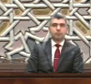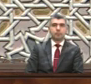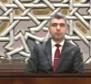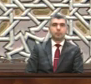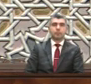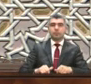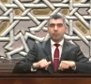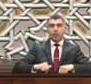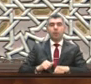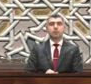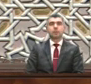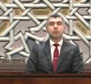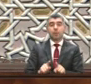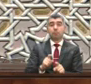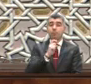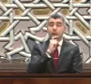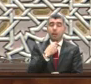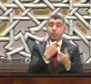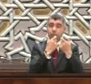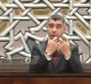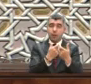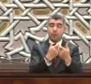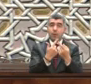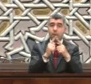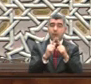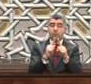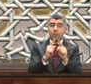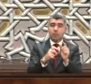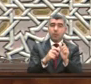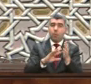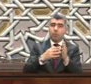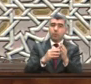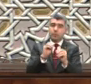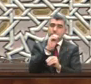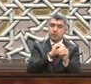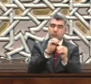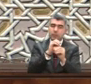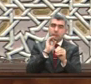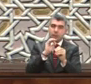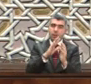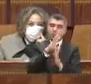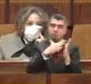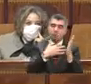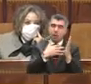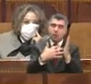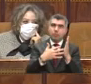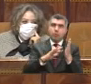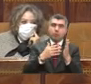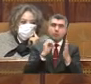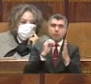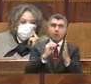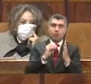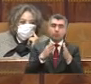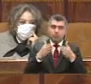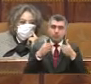سيد الوزير، مازال كنلاحظوا بانه هناك ضعف في الوتيره ديال انجاز المخطط المديري للخطوط